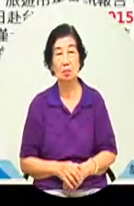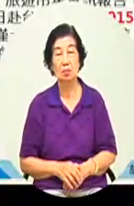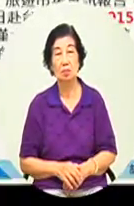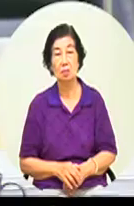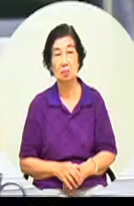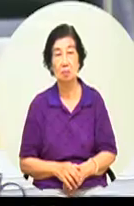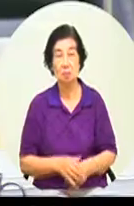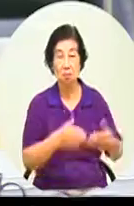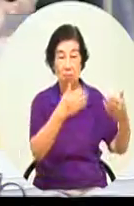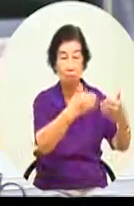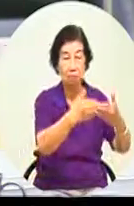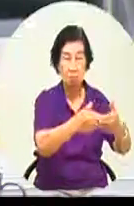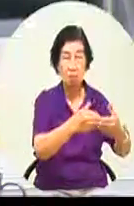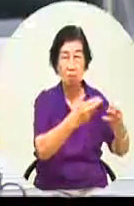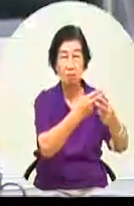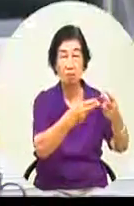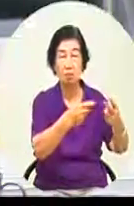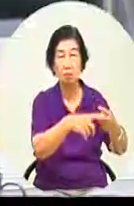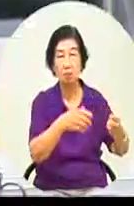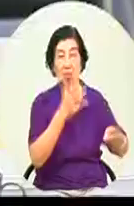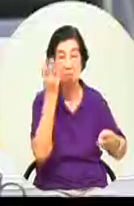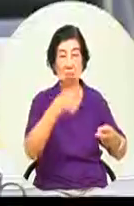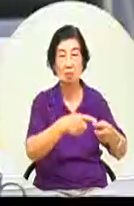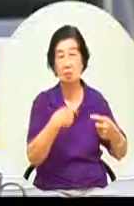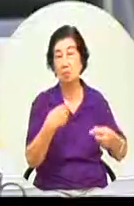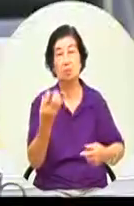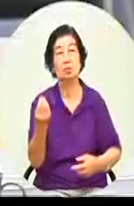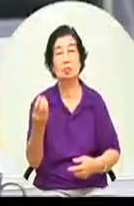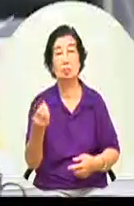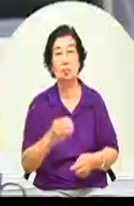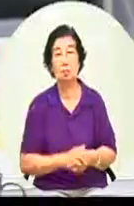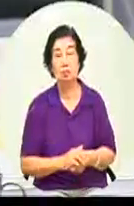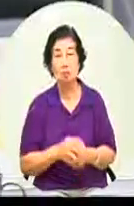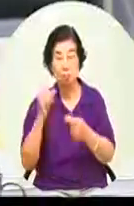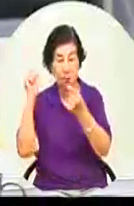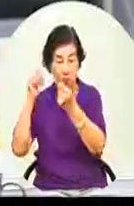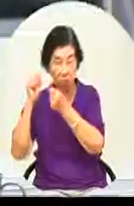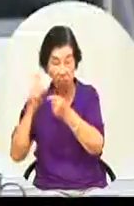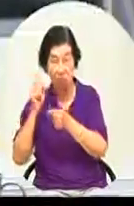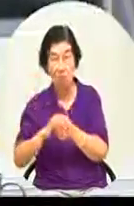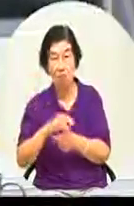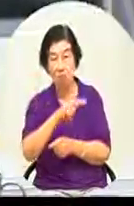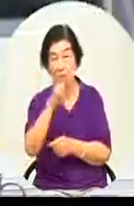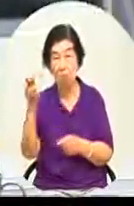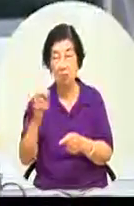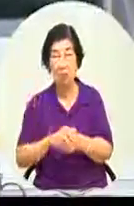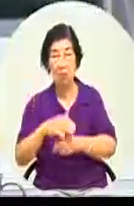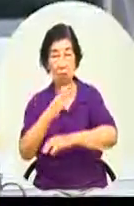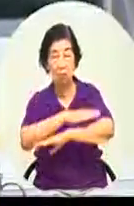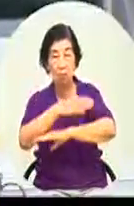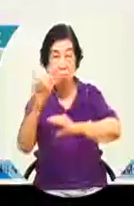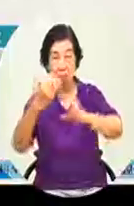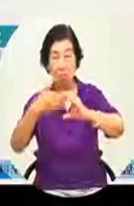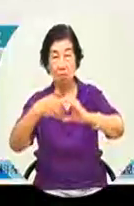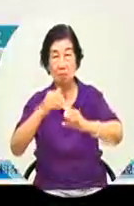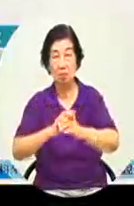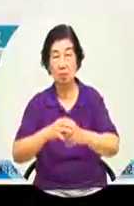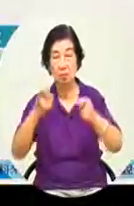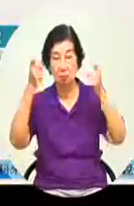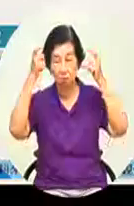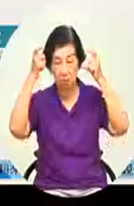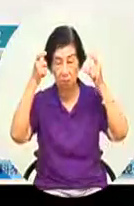客不来，我想最近大家也都看到我们的很多的媒体都在报道高雄港的游